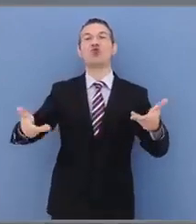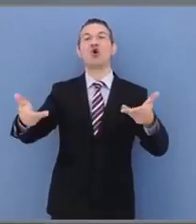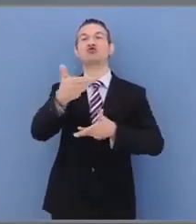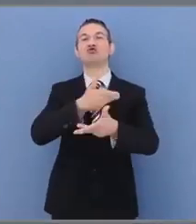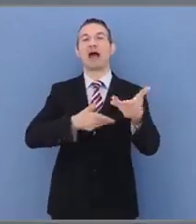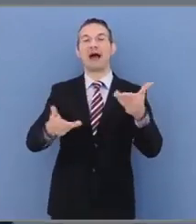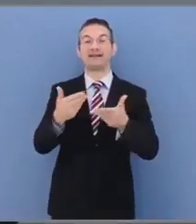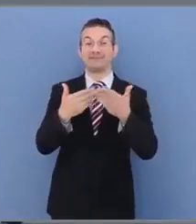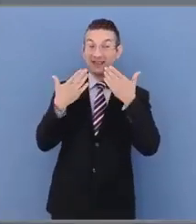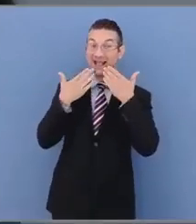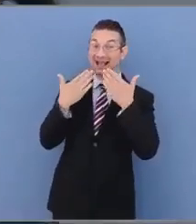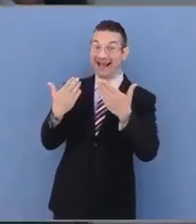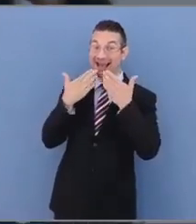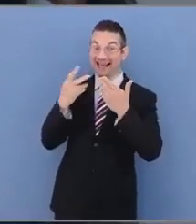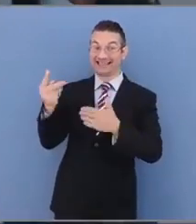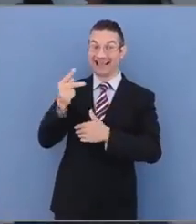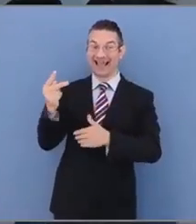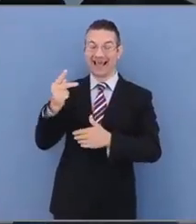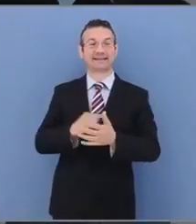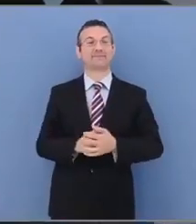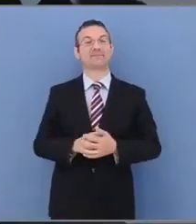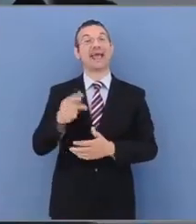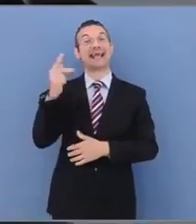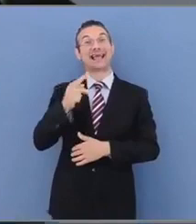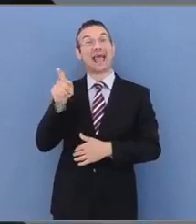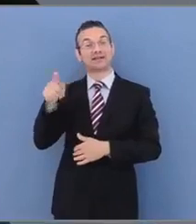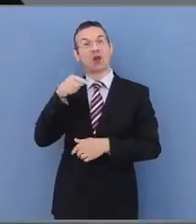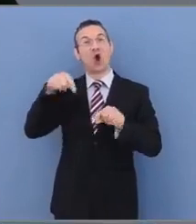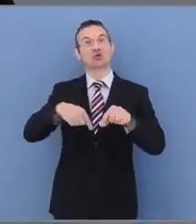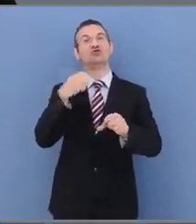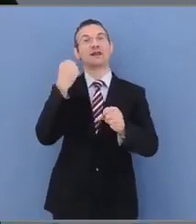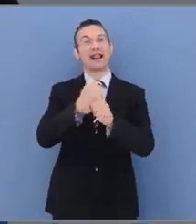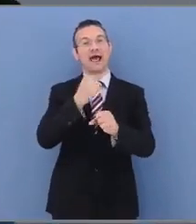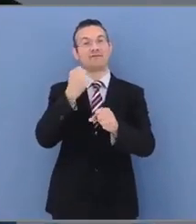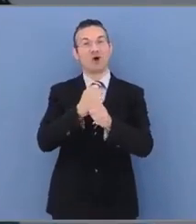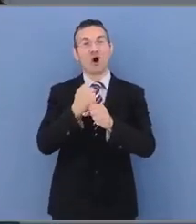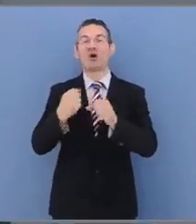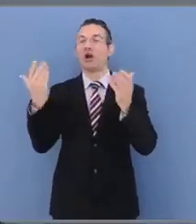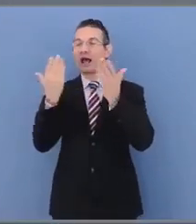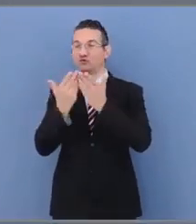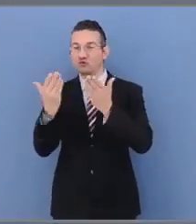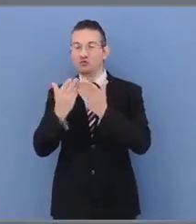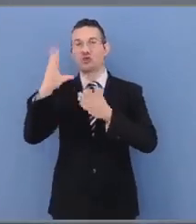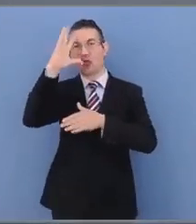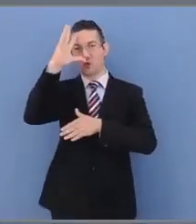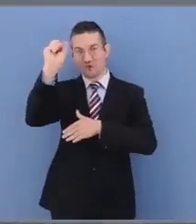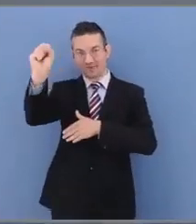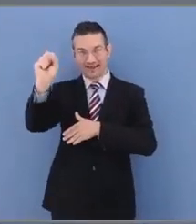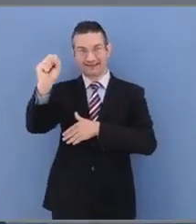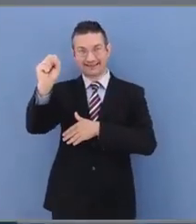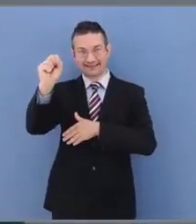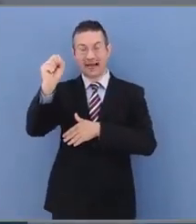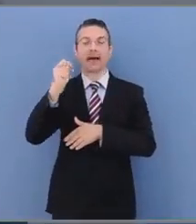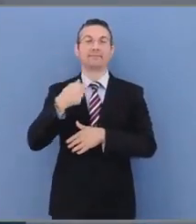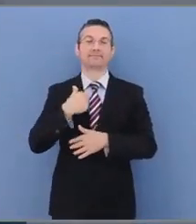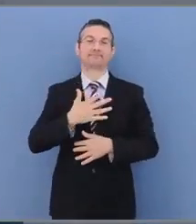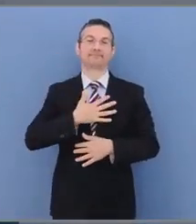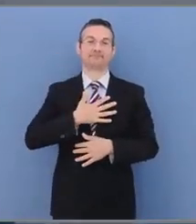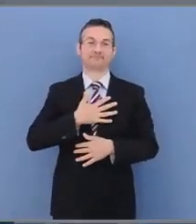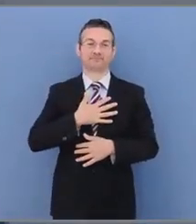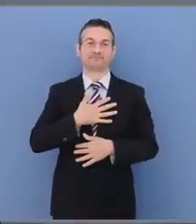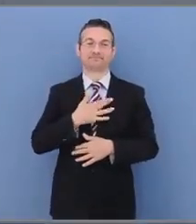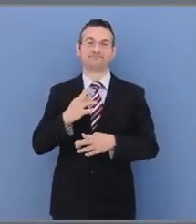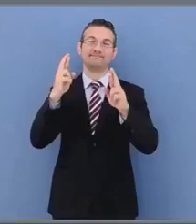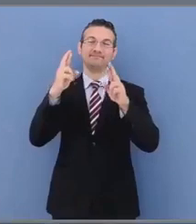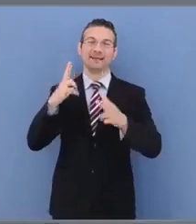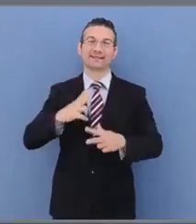Grazie, Katie. Katie oggi lavora e studia all'università ed è per noi una grandissima speranza e